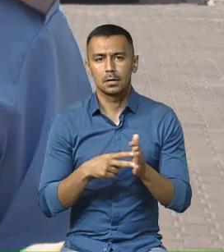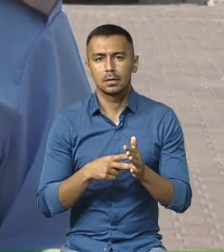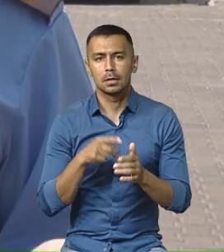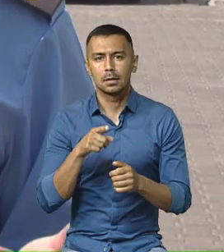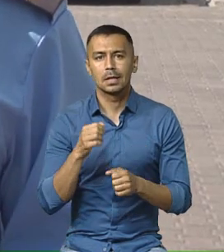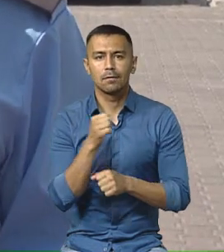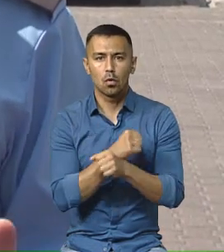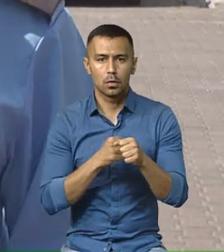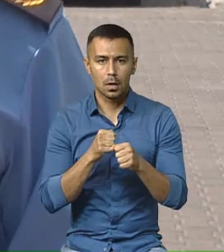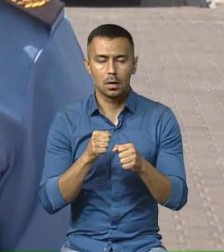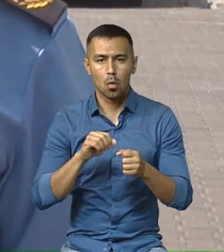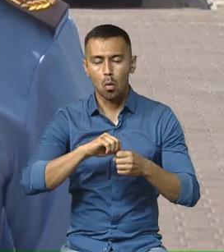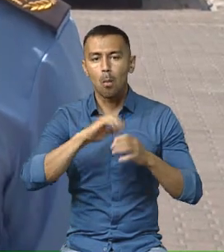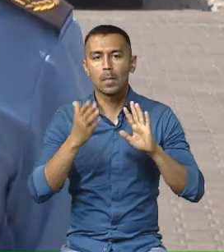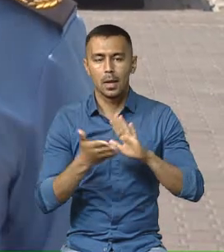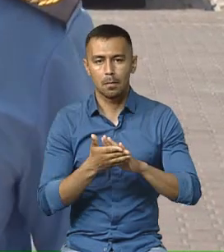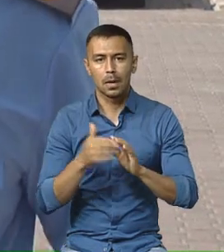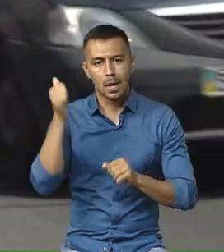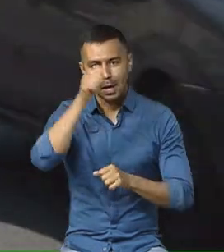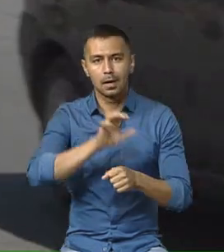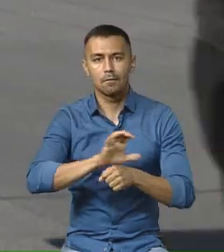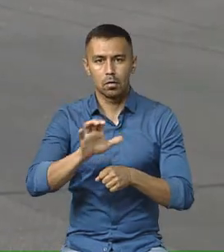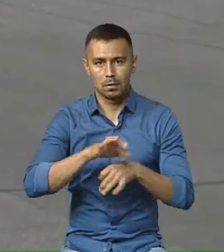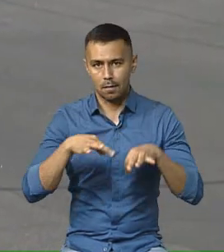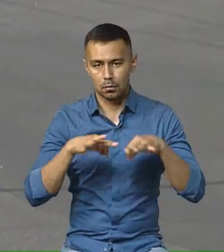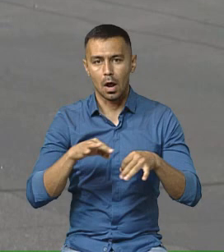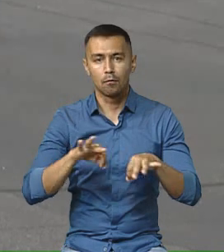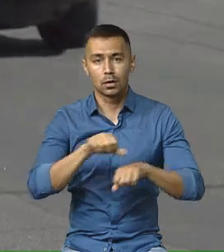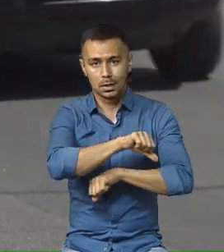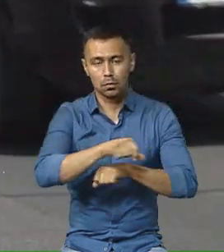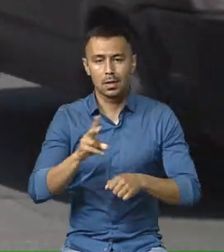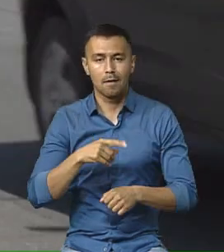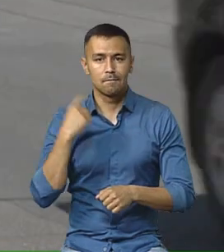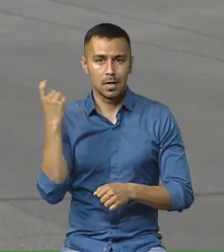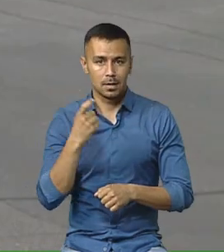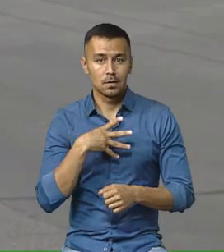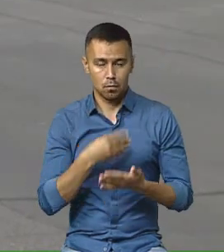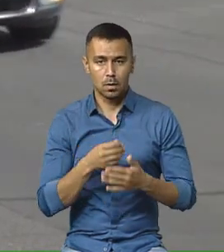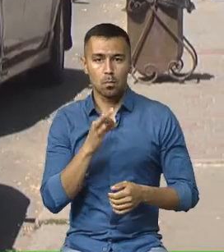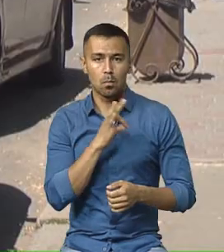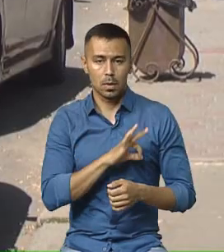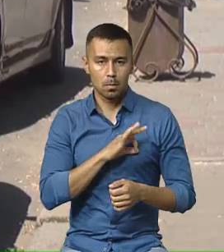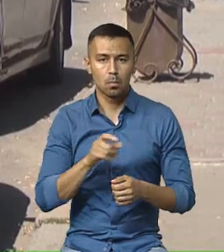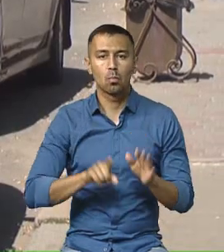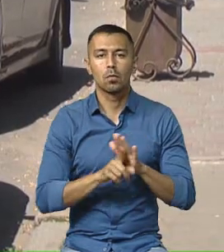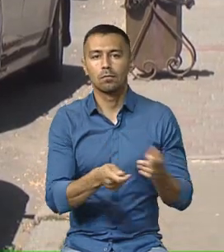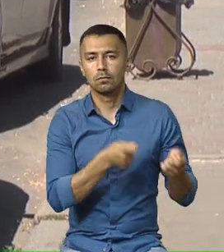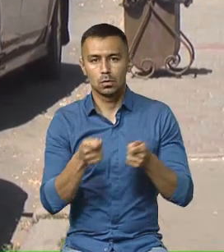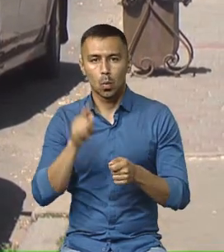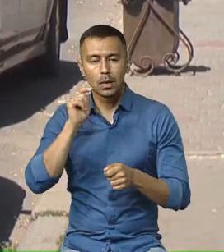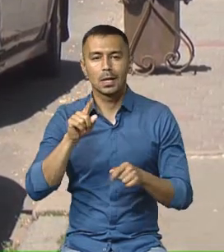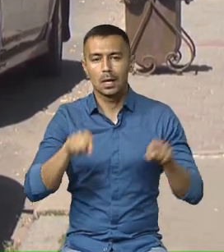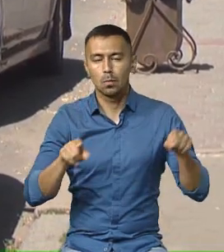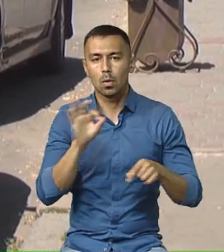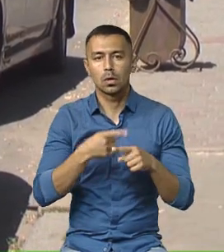двигуна, об'єм двигуна, ну, рік виготовлення транспортного засобу. Авто з-за кордону для власних потреб почнуть возити українці рідше. Про це